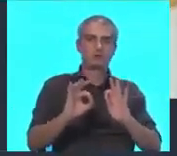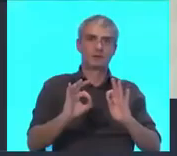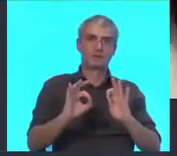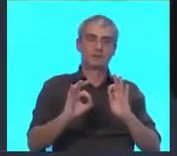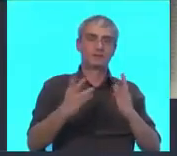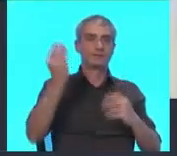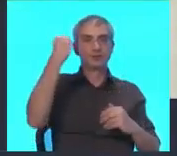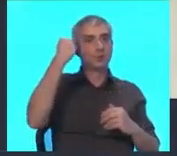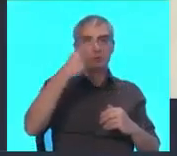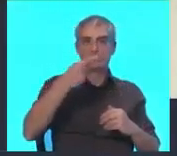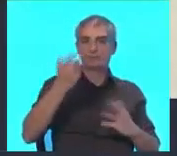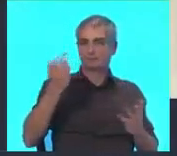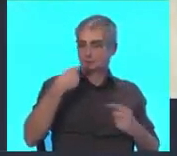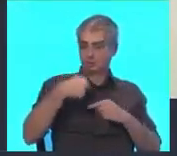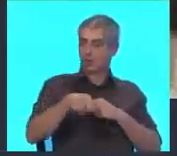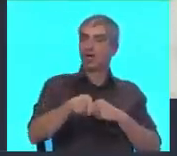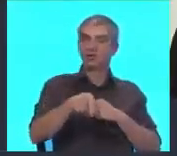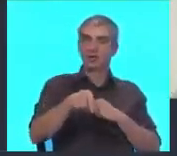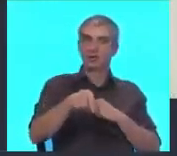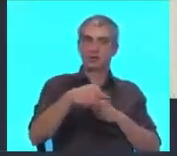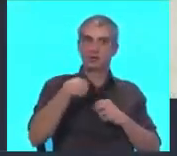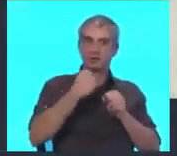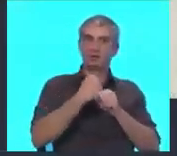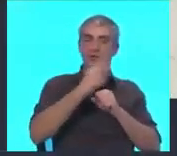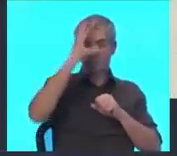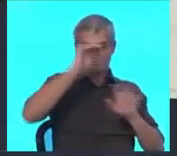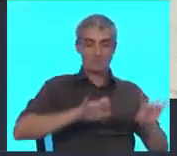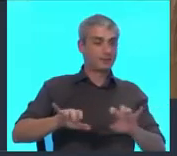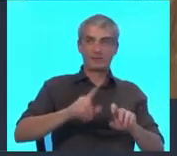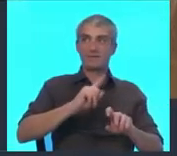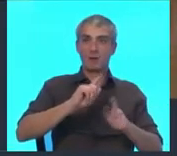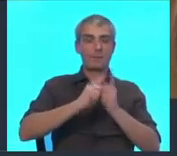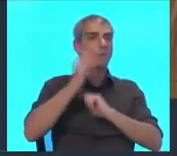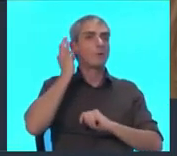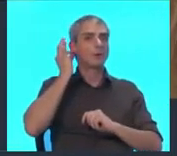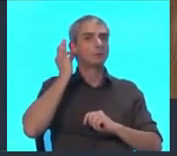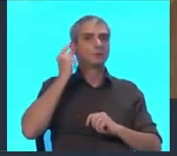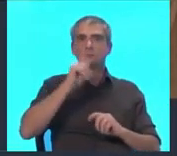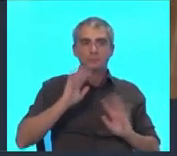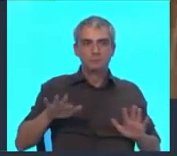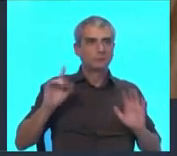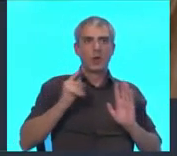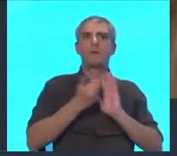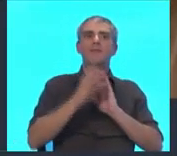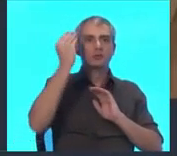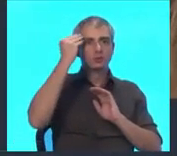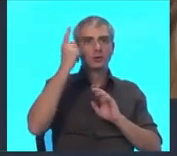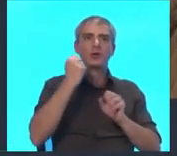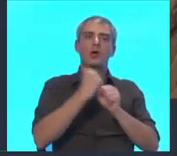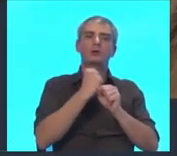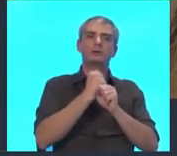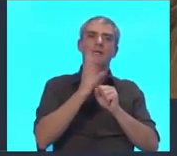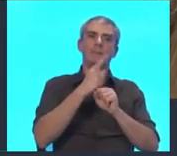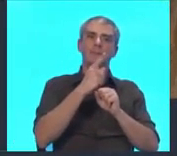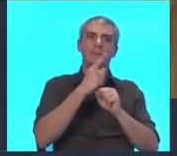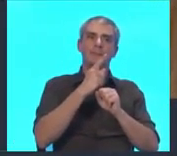שיעורים שהשנה יצא לנו לעבוד עם פסנתרן ולא עם פסנתרנית, אז היא לא מוותרת על השיעור, היא מקיימת אותו עם